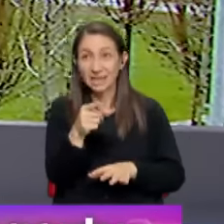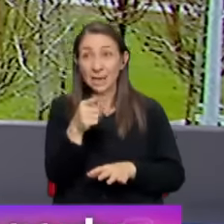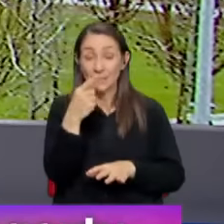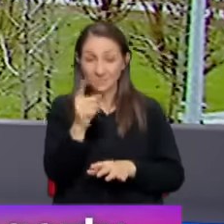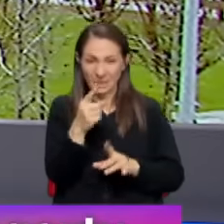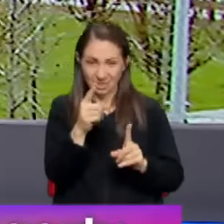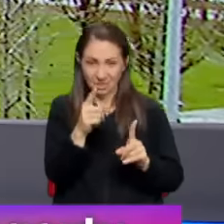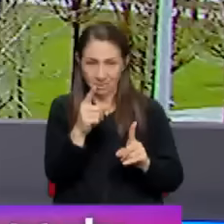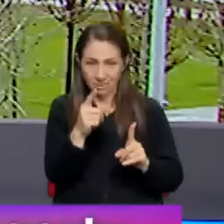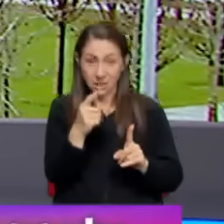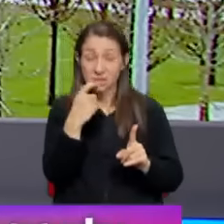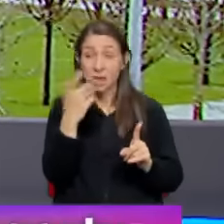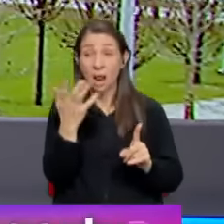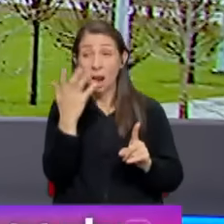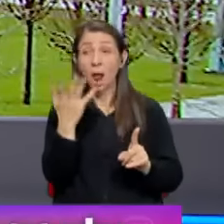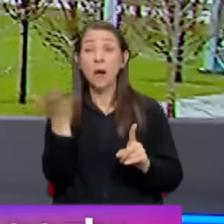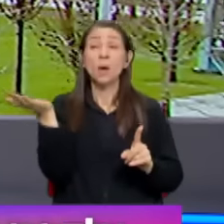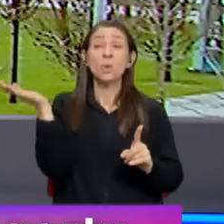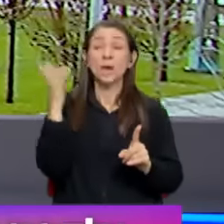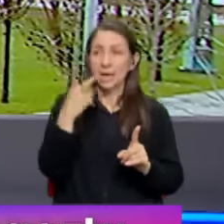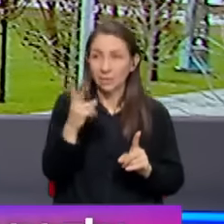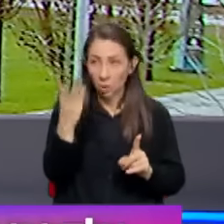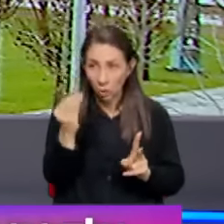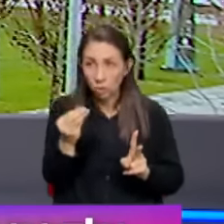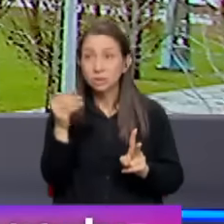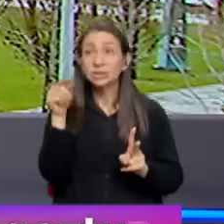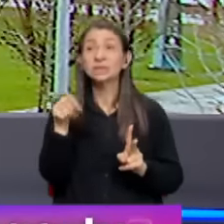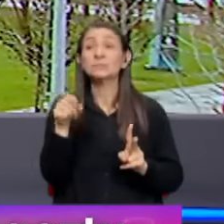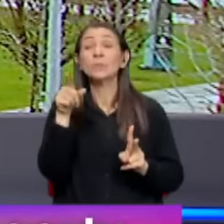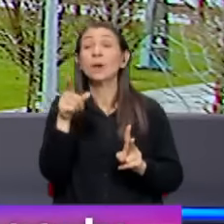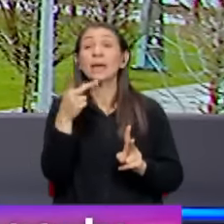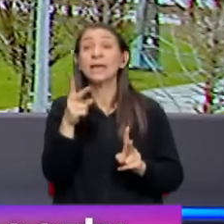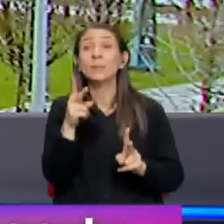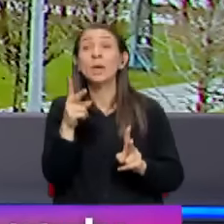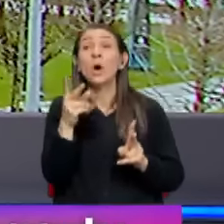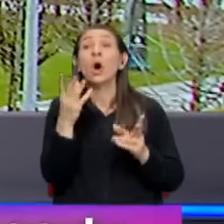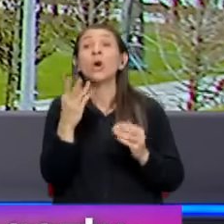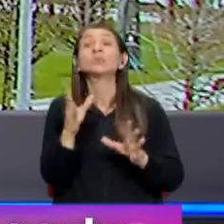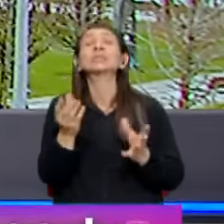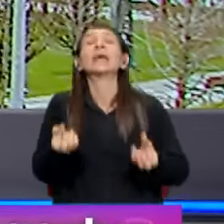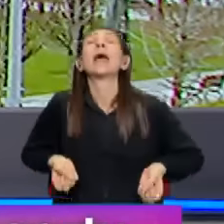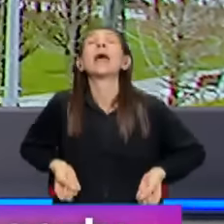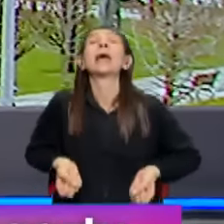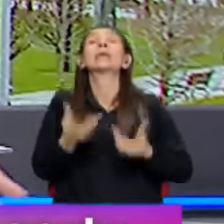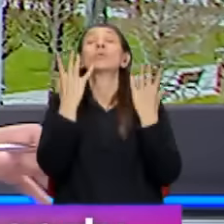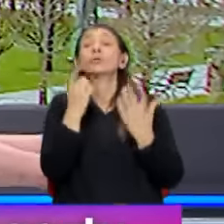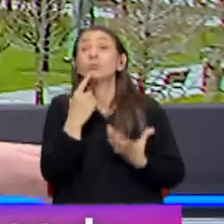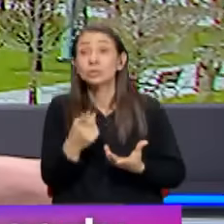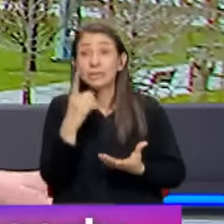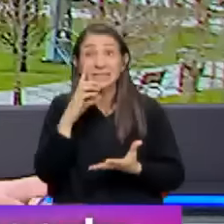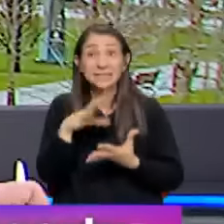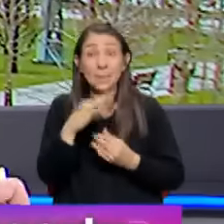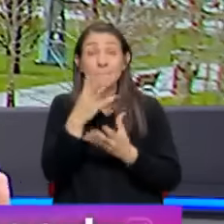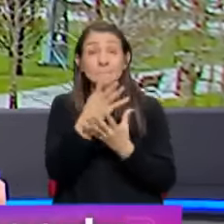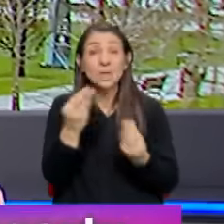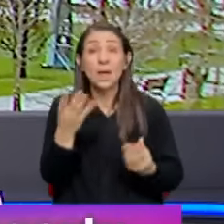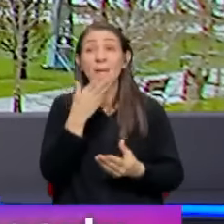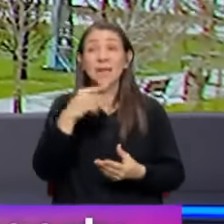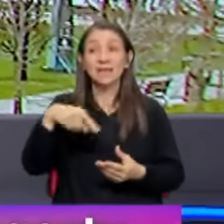1000 liraydı. Seneler sonra 2000 oldu. Şimdi o 2000 lira da olmasın, geçinemiyoruz diyen insanlar,